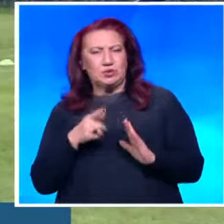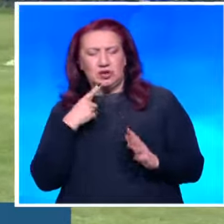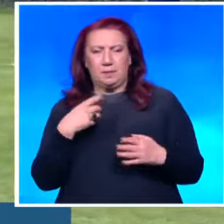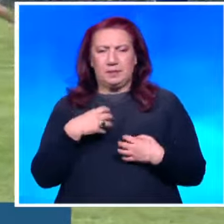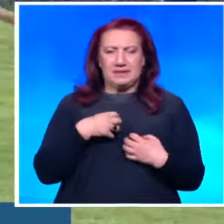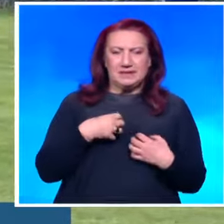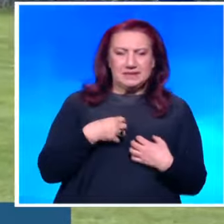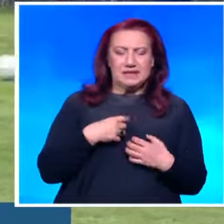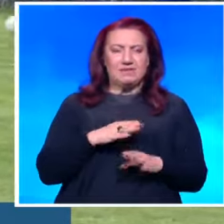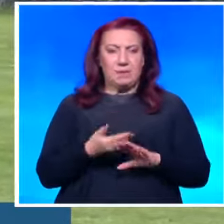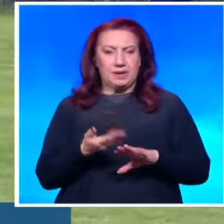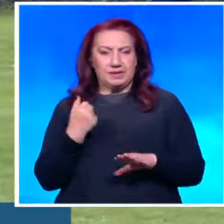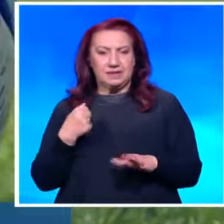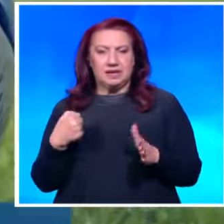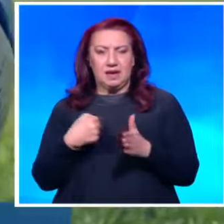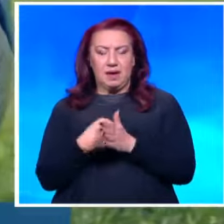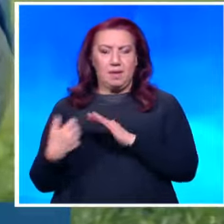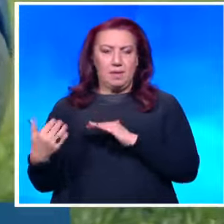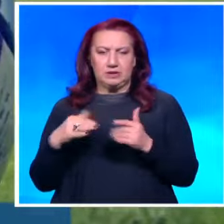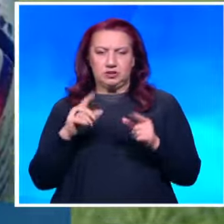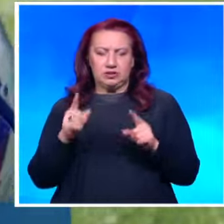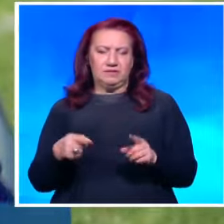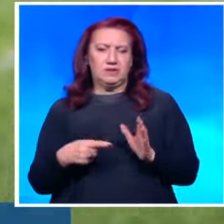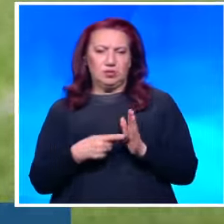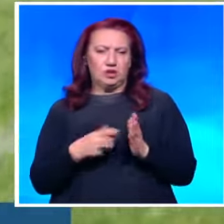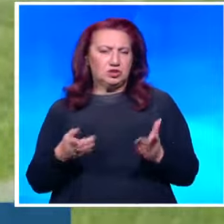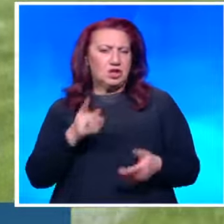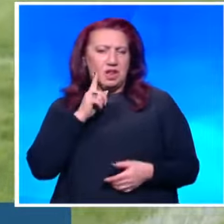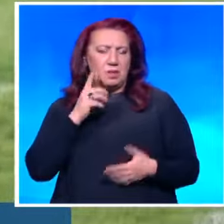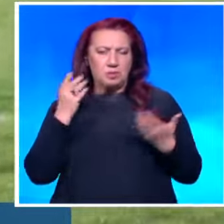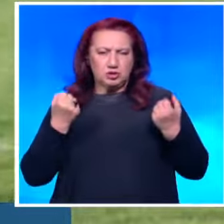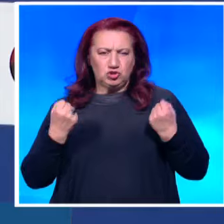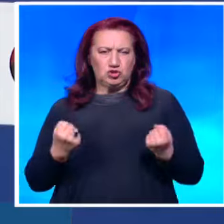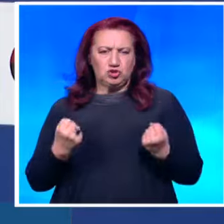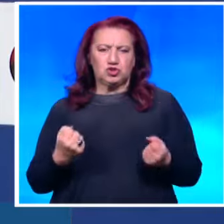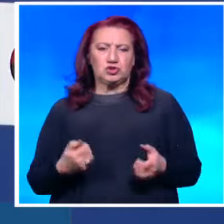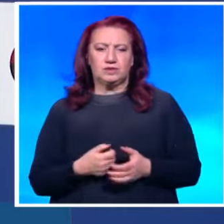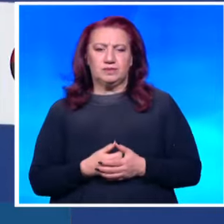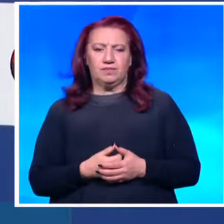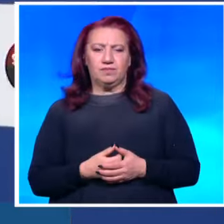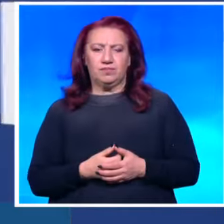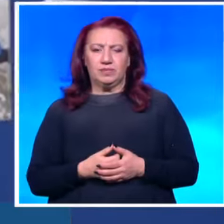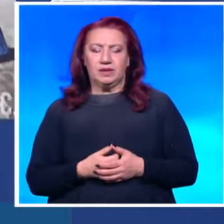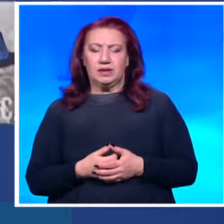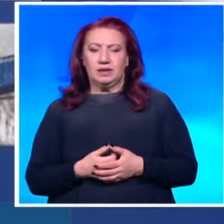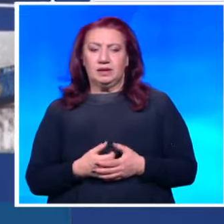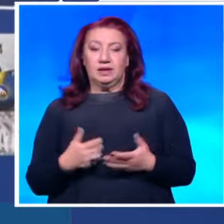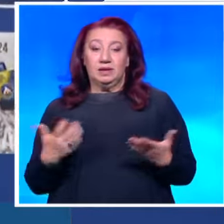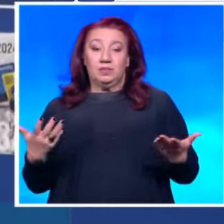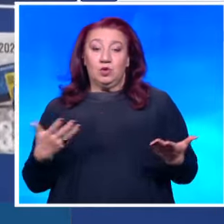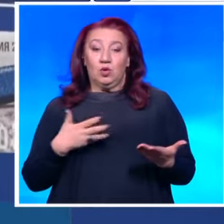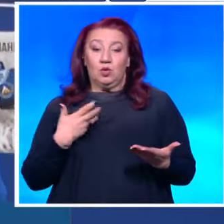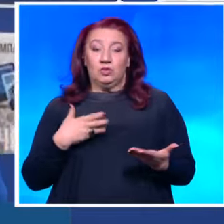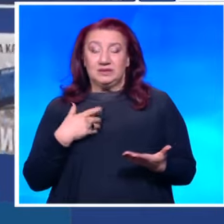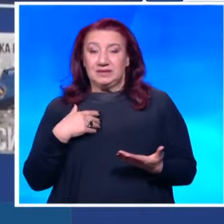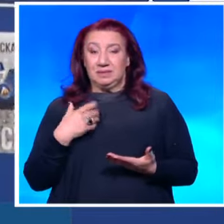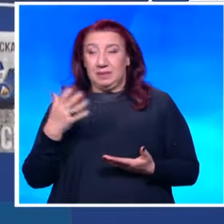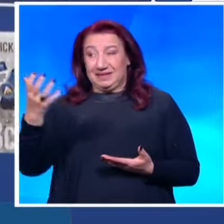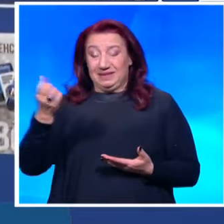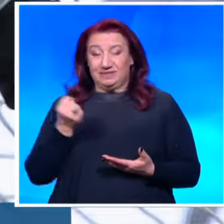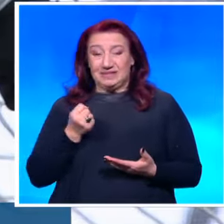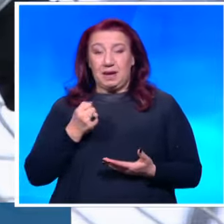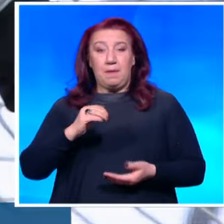преди матча. Той трябва вече да показва, че е възможал и аз вярвам в него. Много го искахме той вратаря на